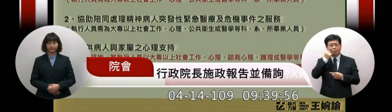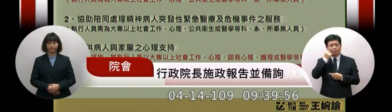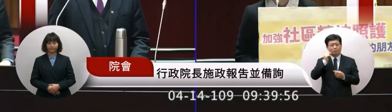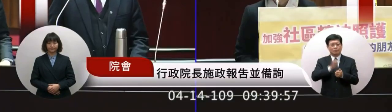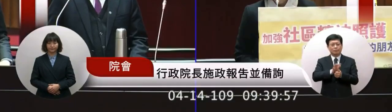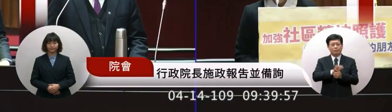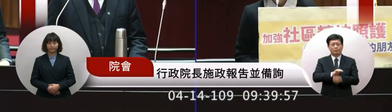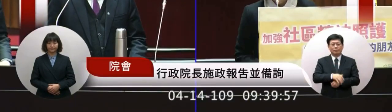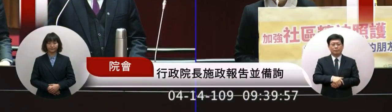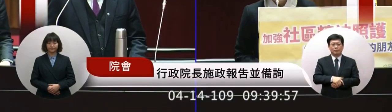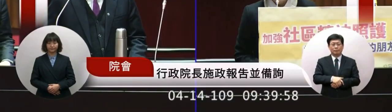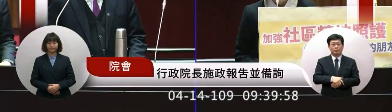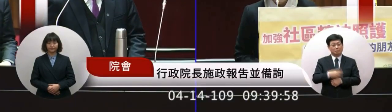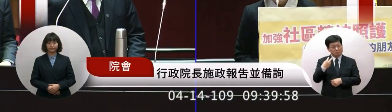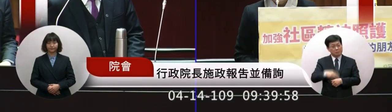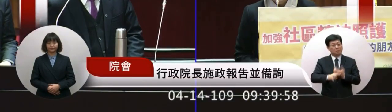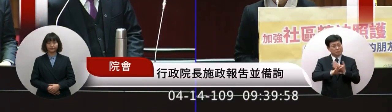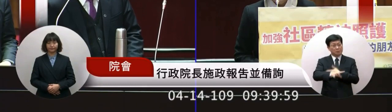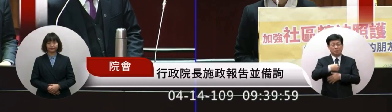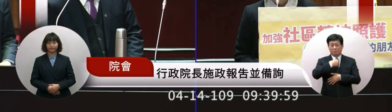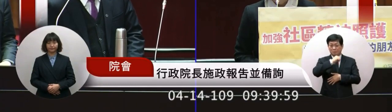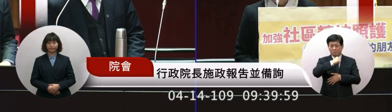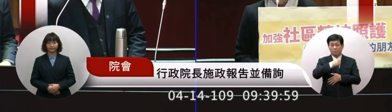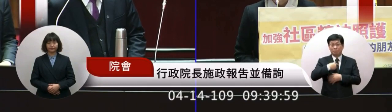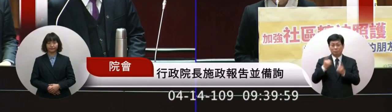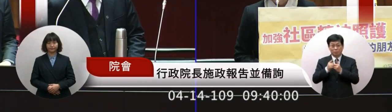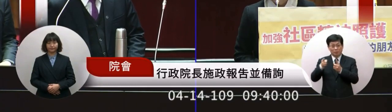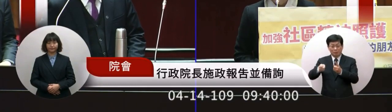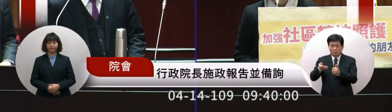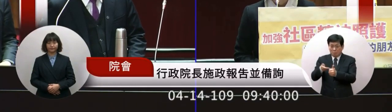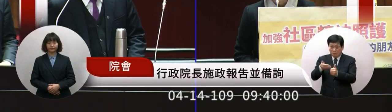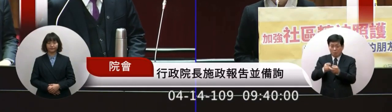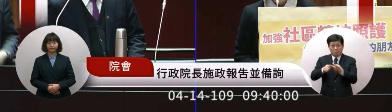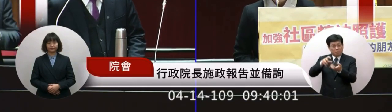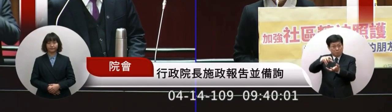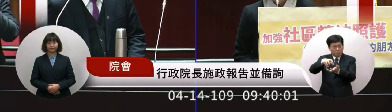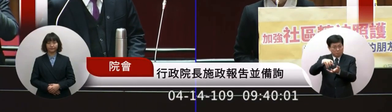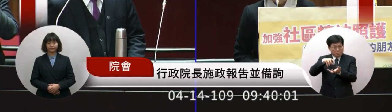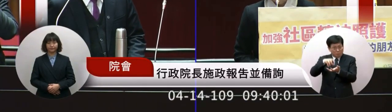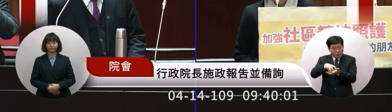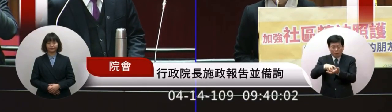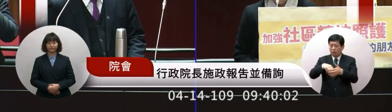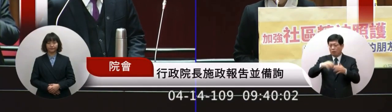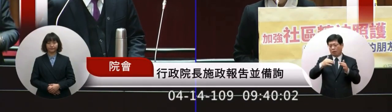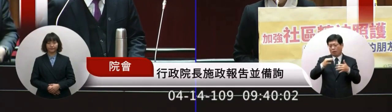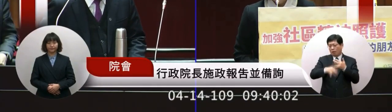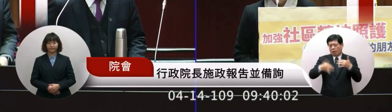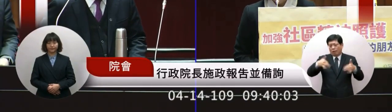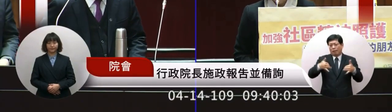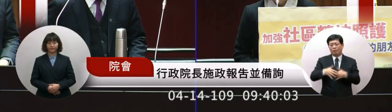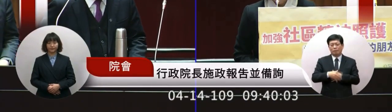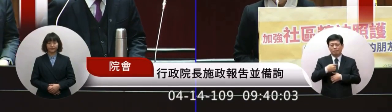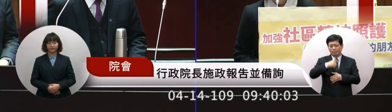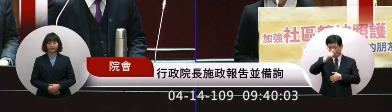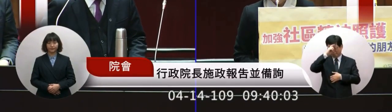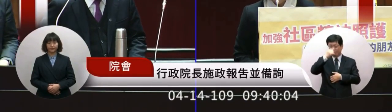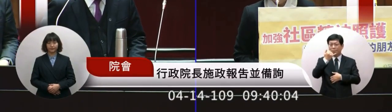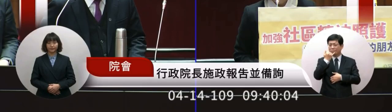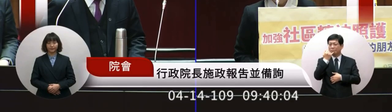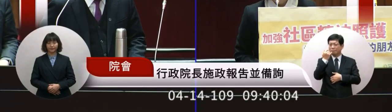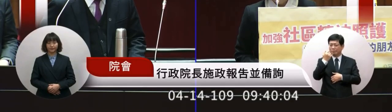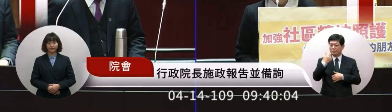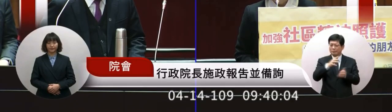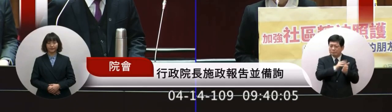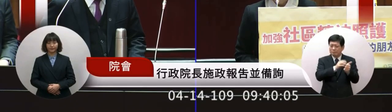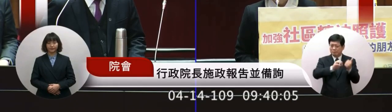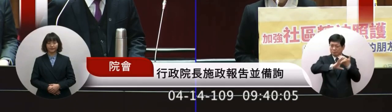子的协助的。那更别说我们台湾其实针对这个同侪的培训以及认证并没有任何的机制，所以我们很希望说这个部分是不是能够